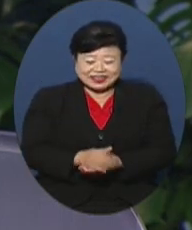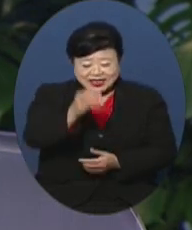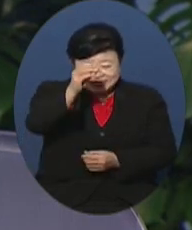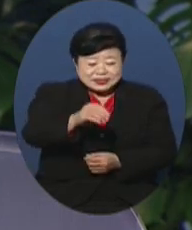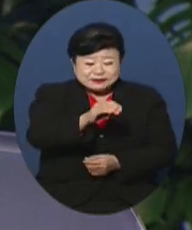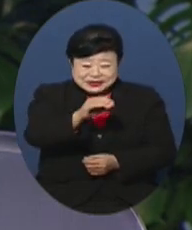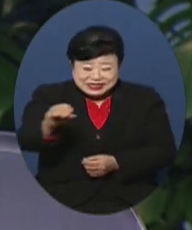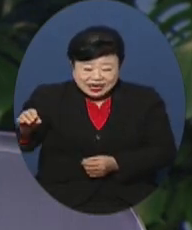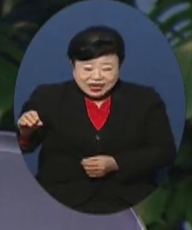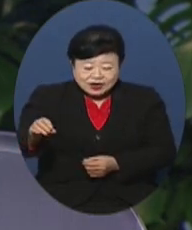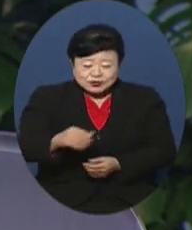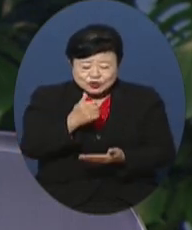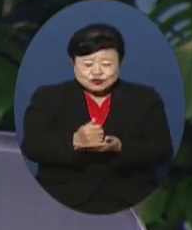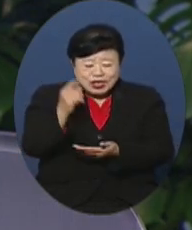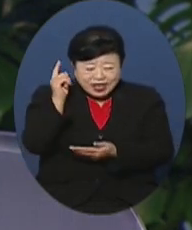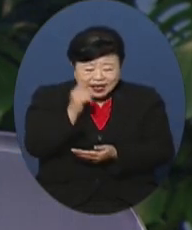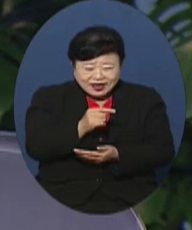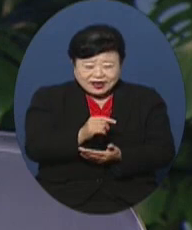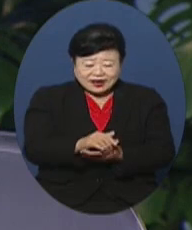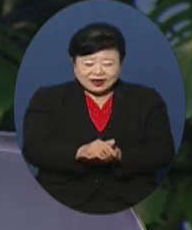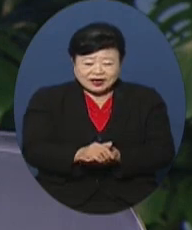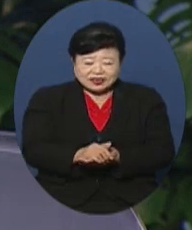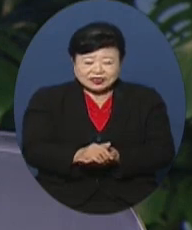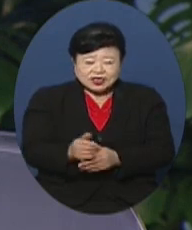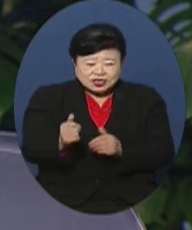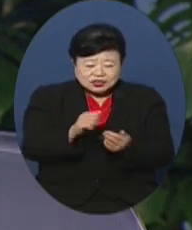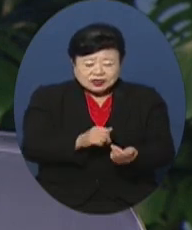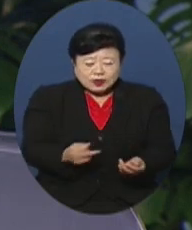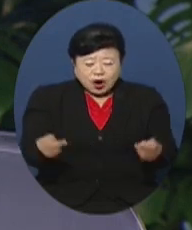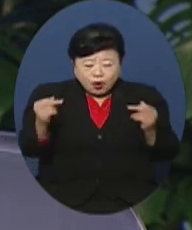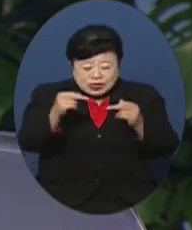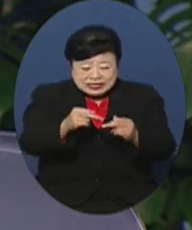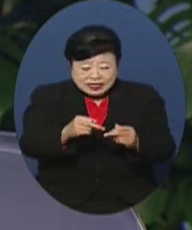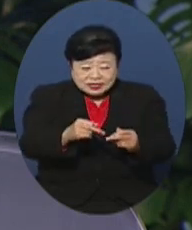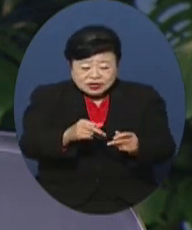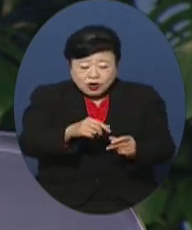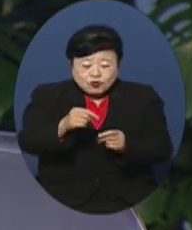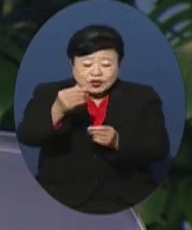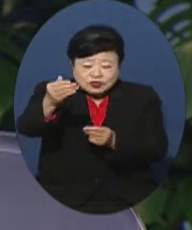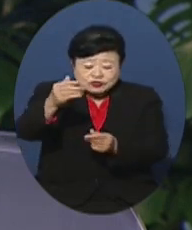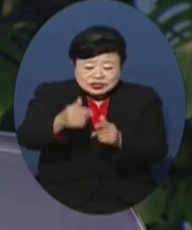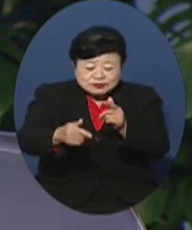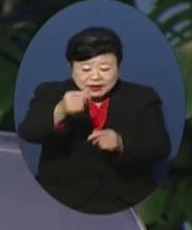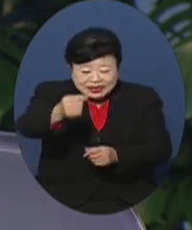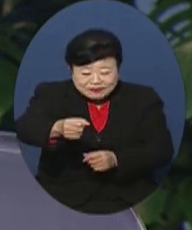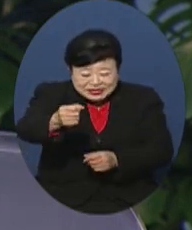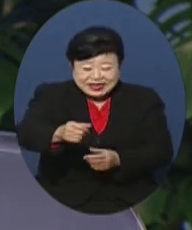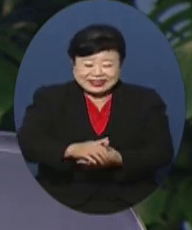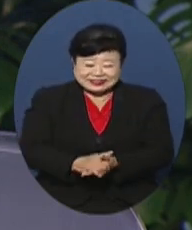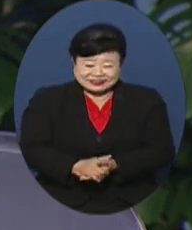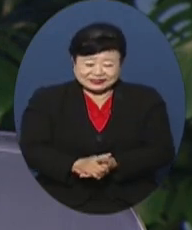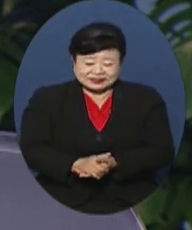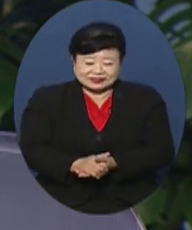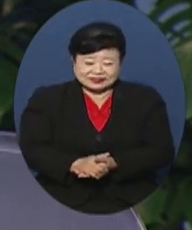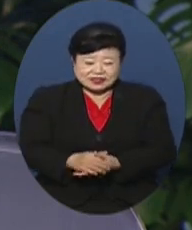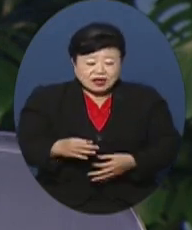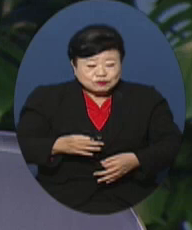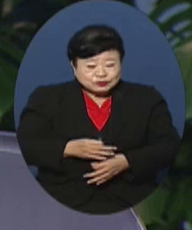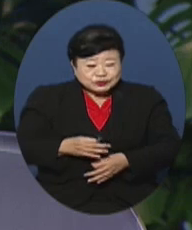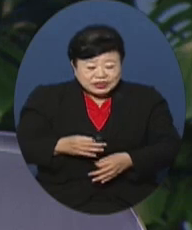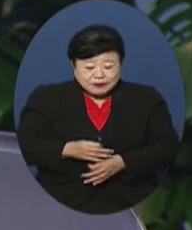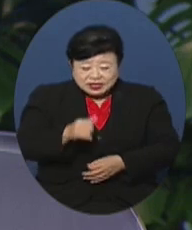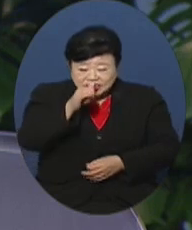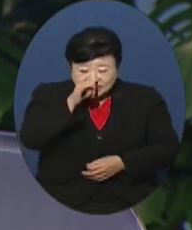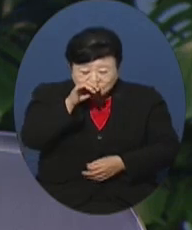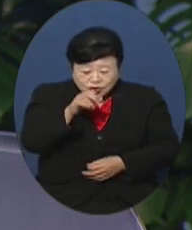십자가는 우리를 죄악이 되는 골짜기에서 건져주시는 그 지팡이며 불의함이